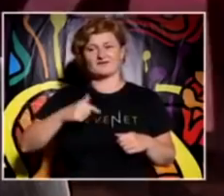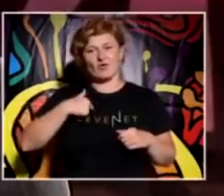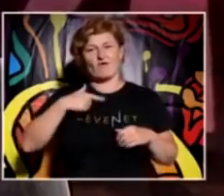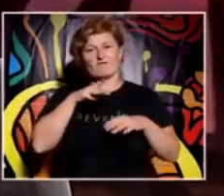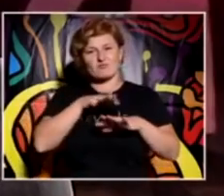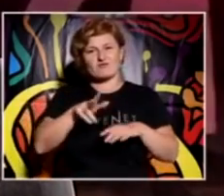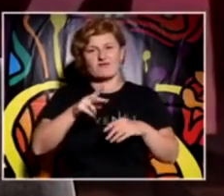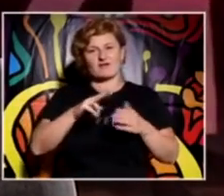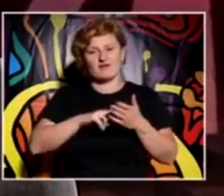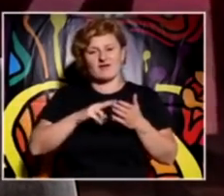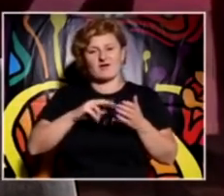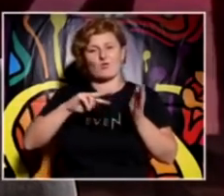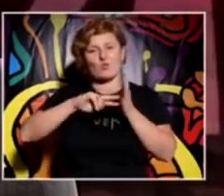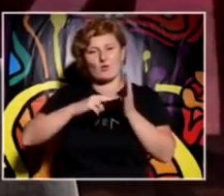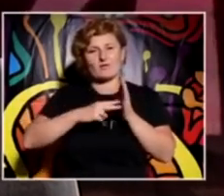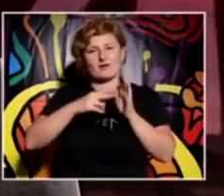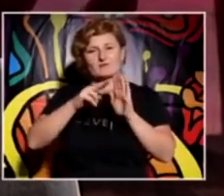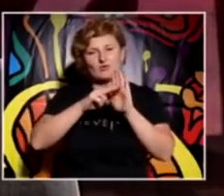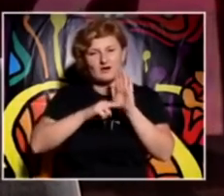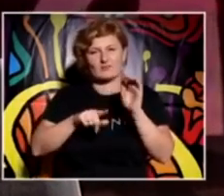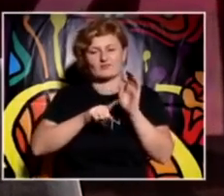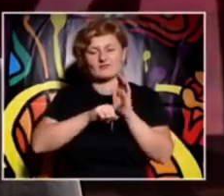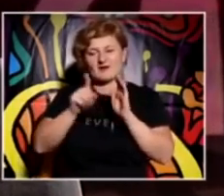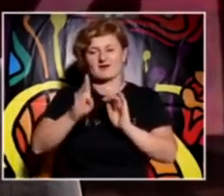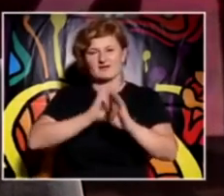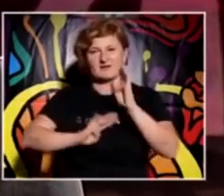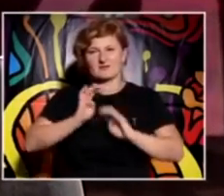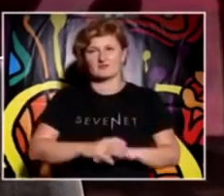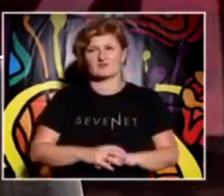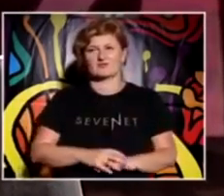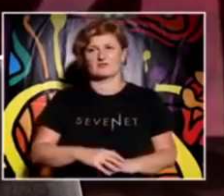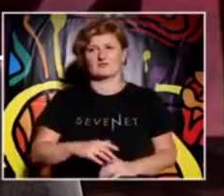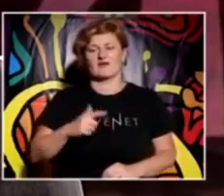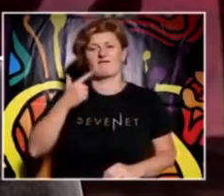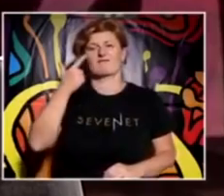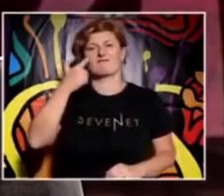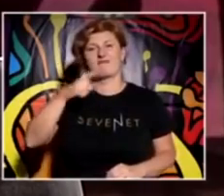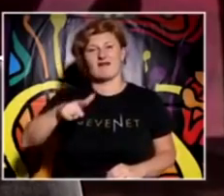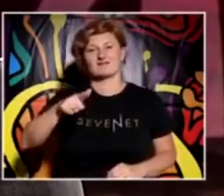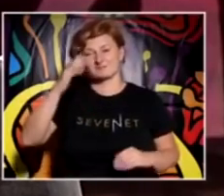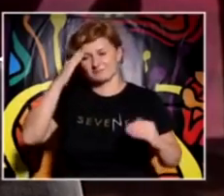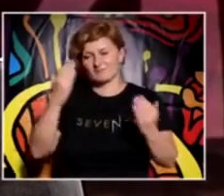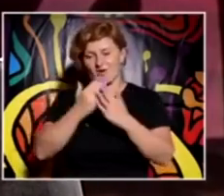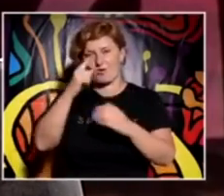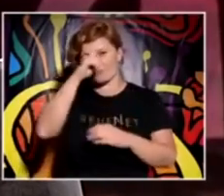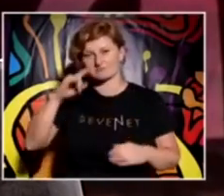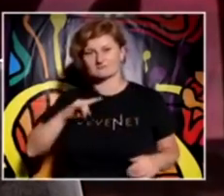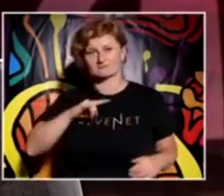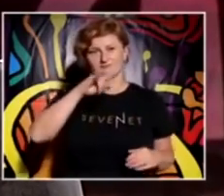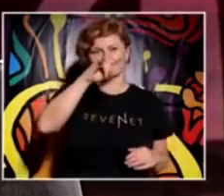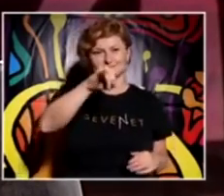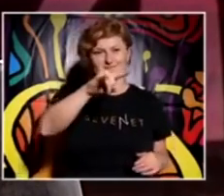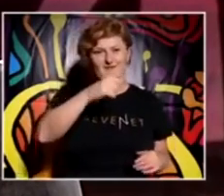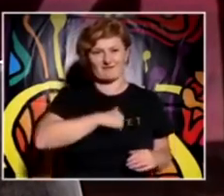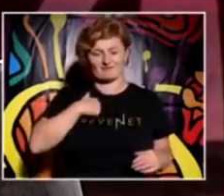wpływa czasem na układanie programu dla klientów. Ale 2 tygodnie z ludźmi, których poznajesz na lotnisku Okęcie w Warszawie, a wcześniej przez maile,